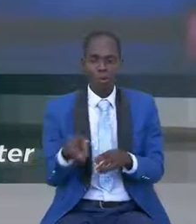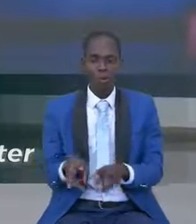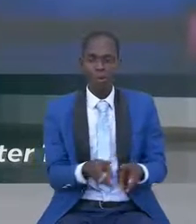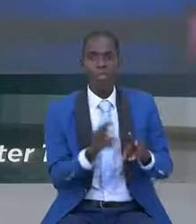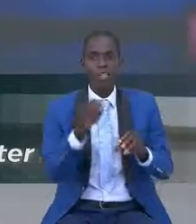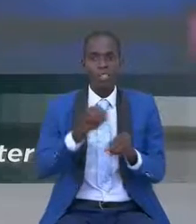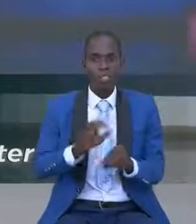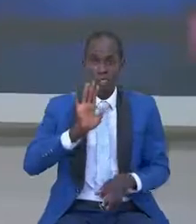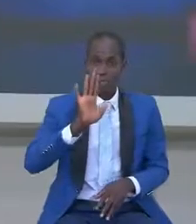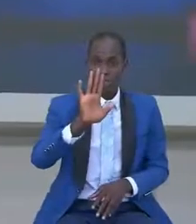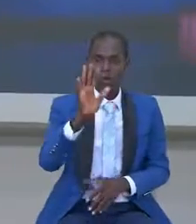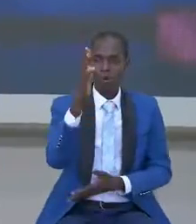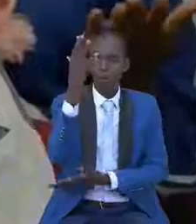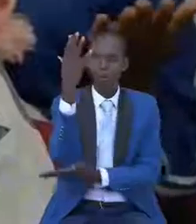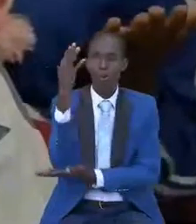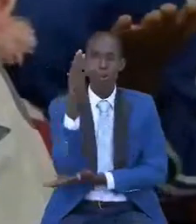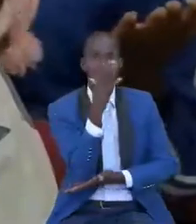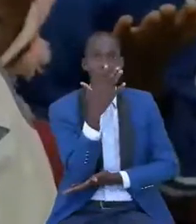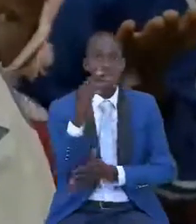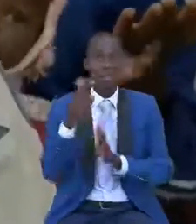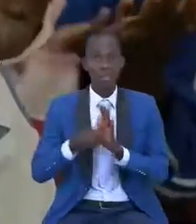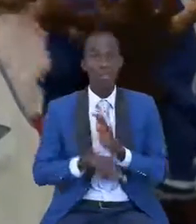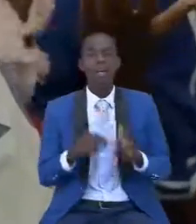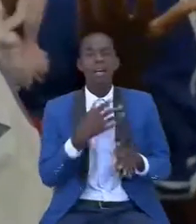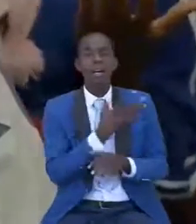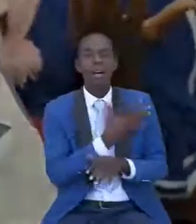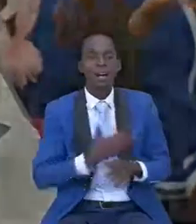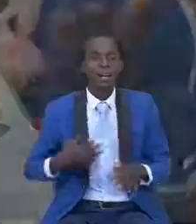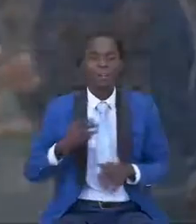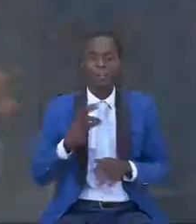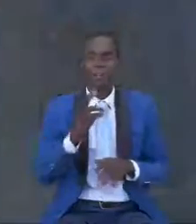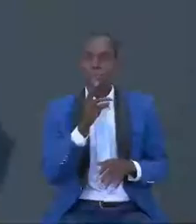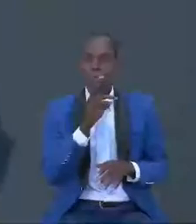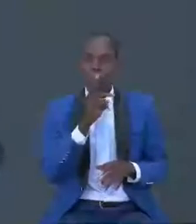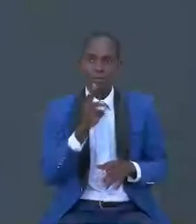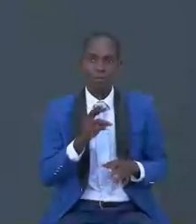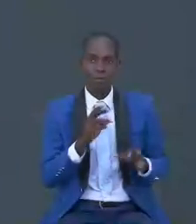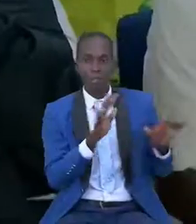désert et des fleuves dans la solitude.